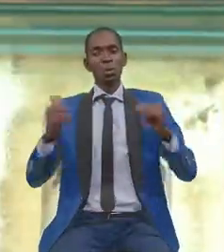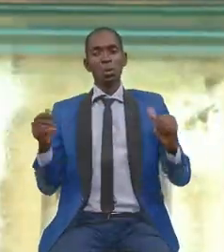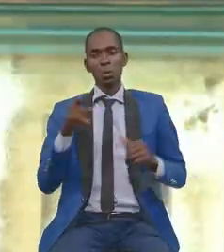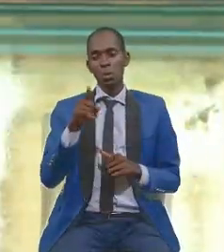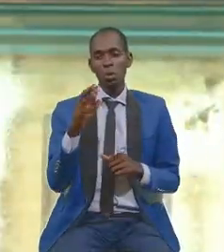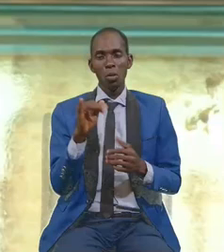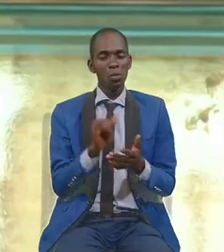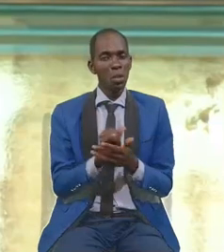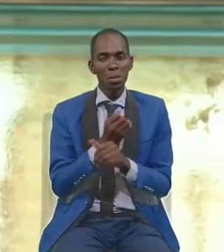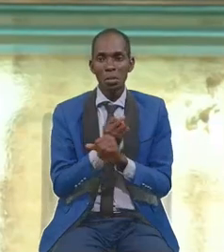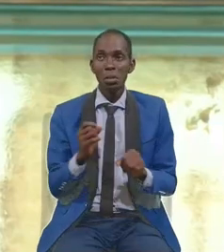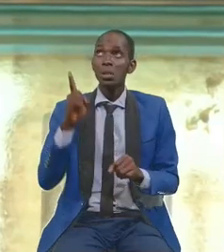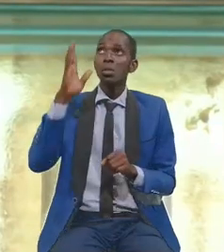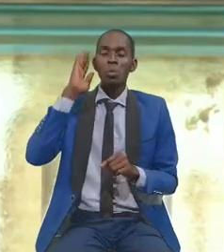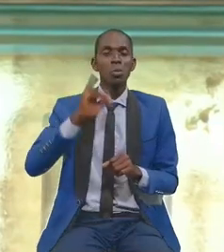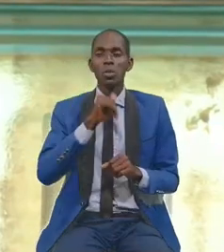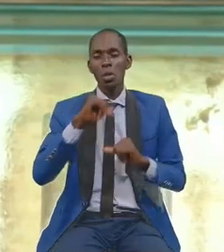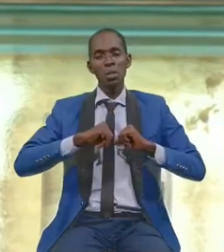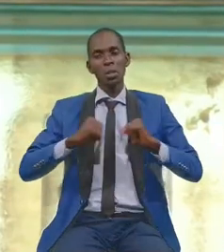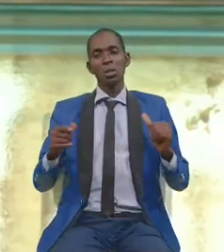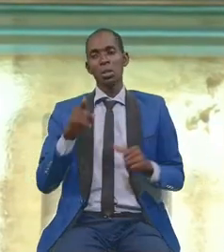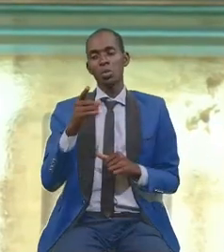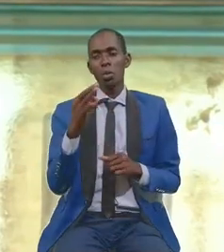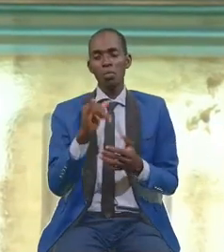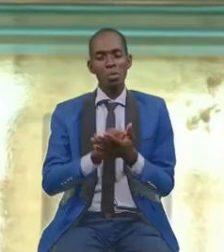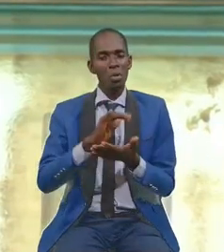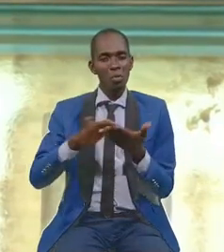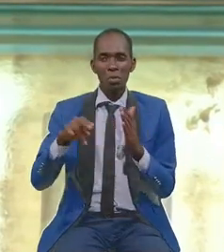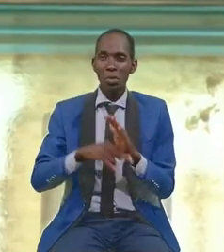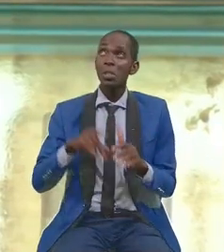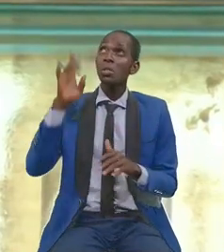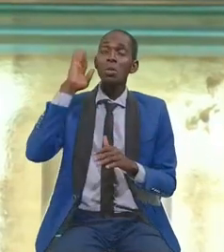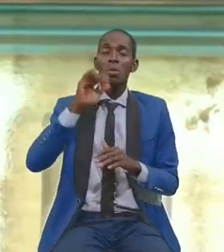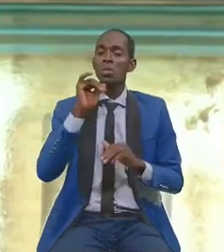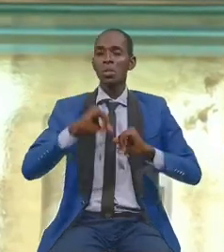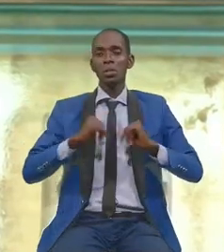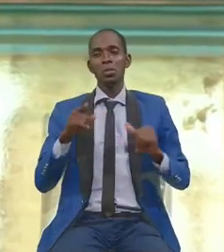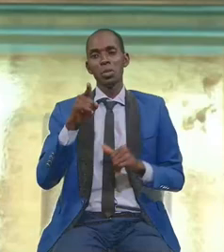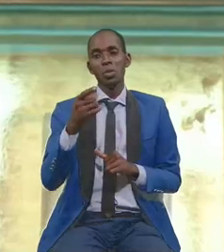il ne va pas te priver de la restauration. Il ne va pas te priver du pardon. Il ne te privera pas de sa grâce.